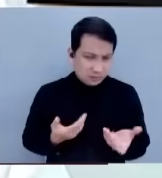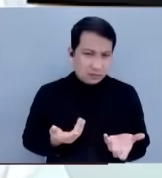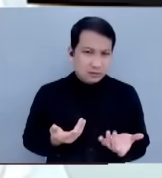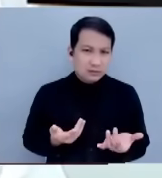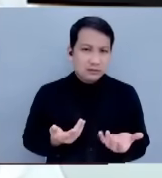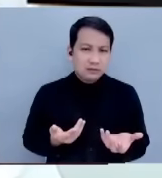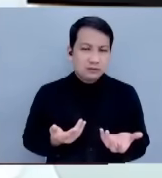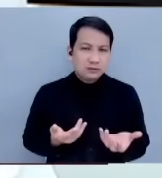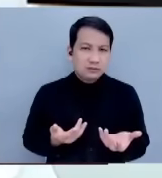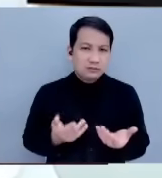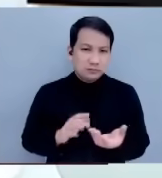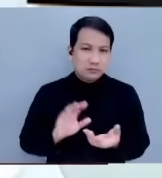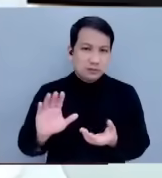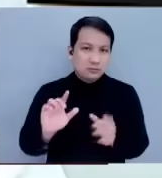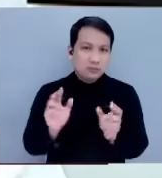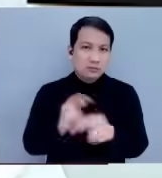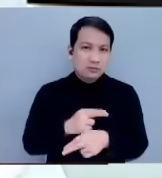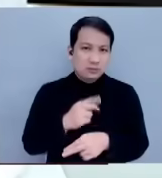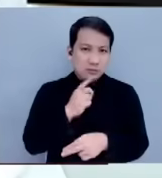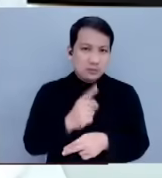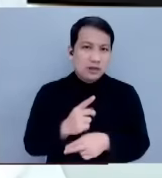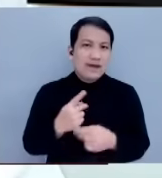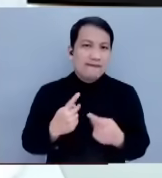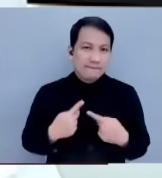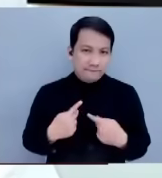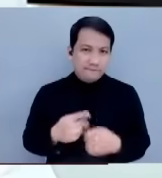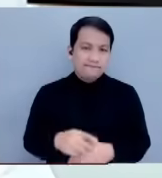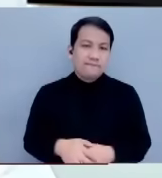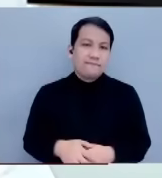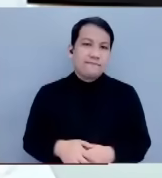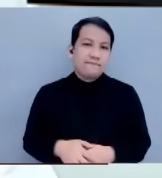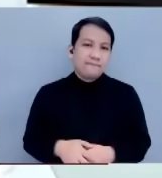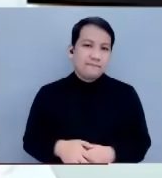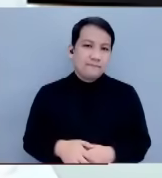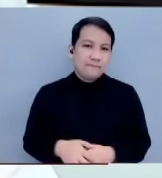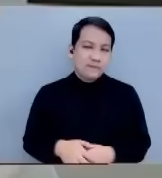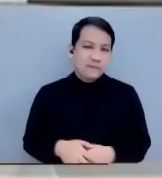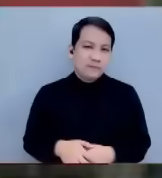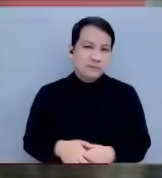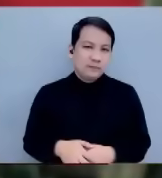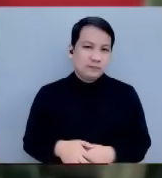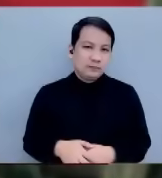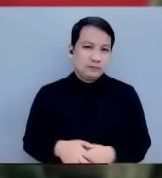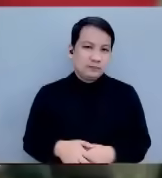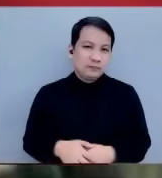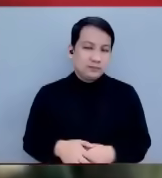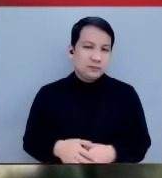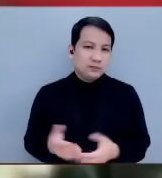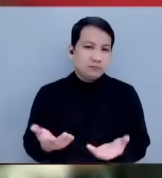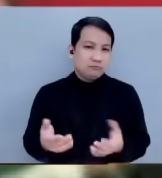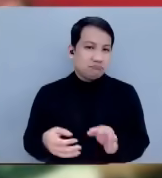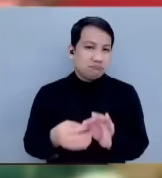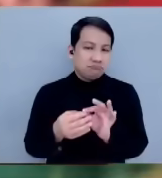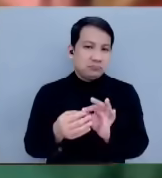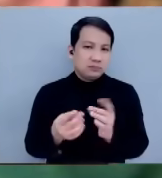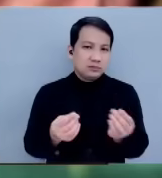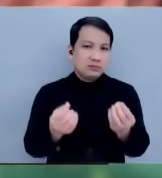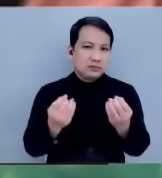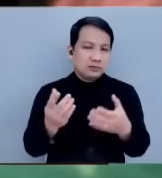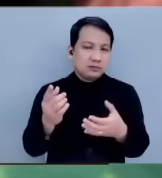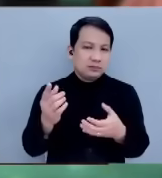isolation rooms, no? So doon muna namin sila nilalagay. Sa daang-daang kaso